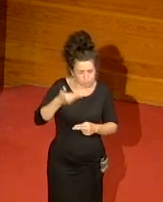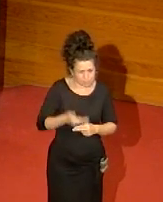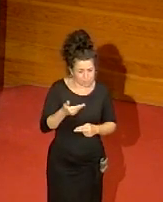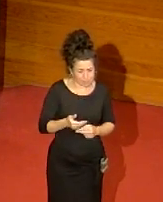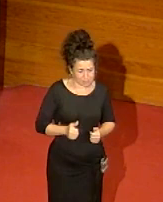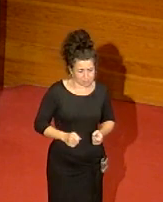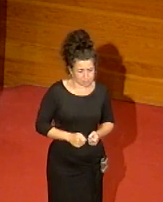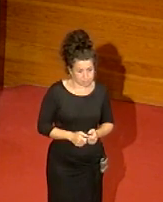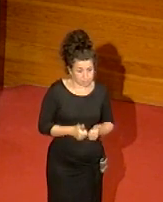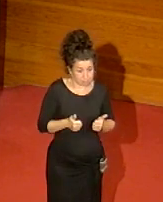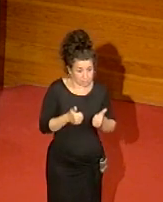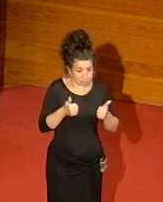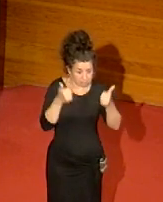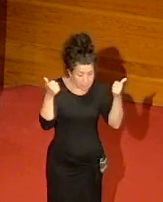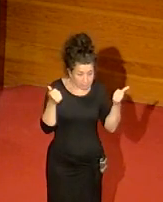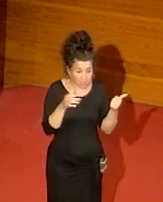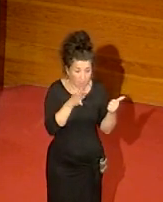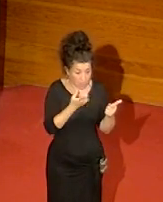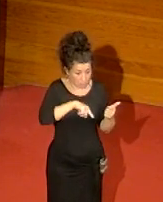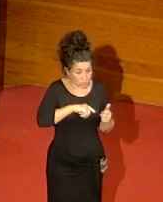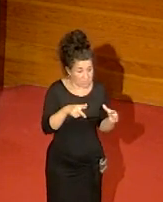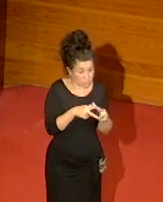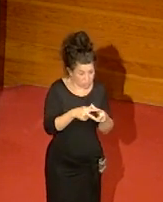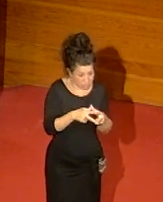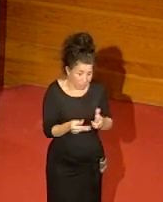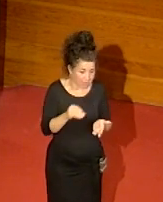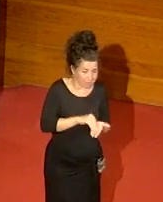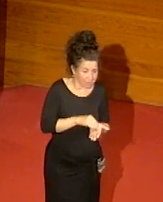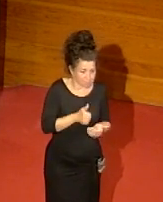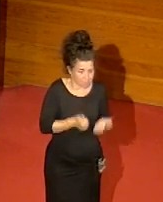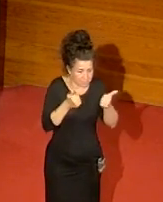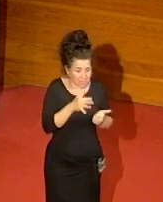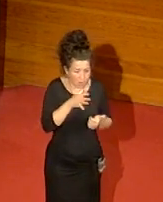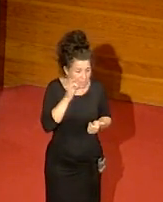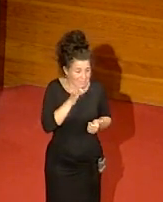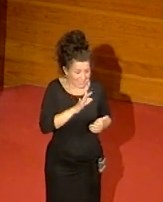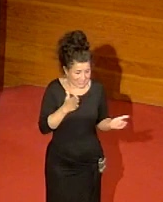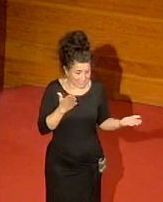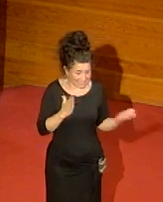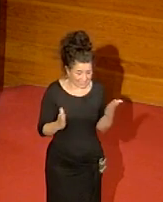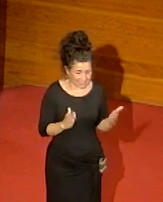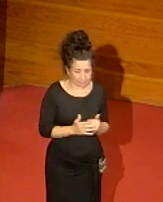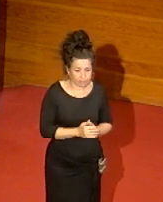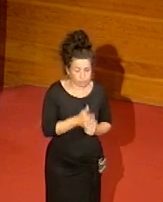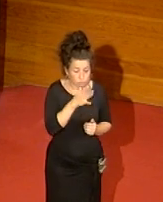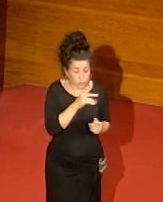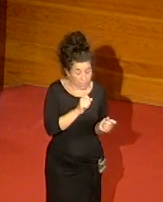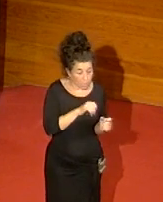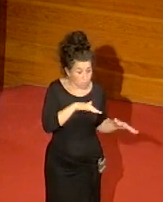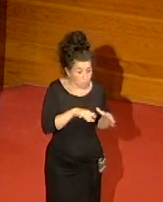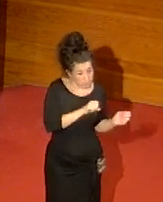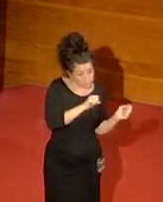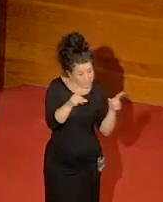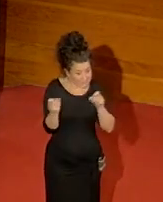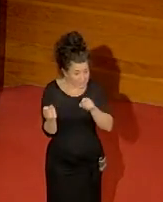gizarte eta gure mende honetan, ez? Besteak beste, migrazio mugimenduak gero eta garrantzia